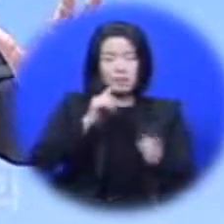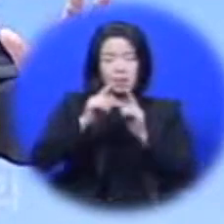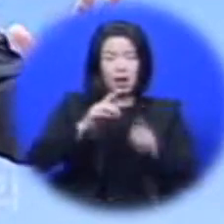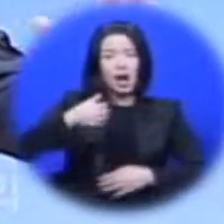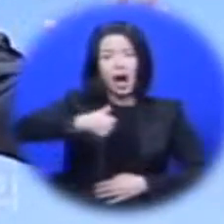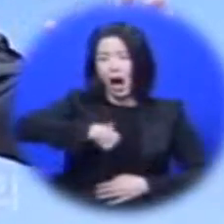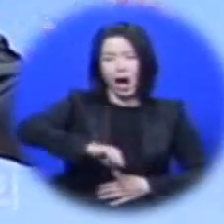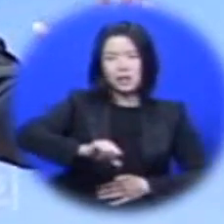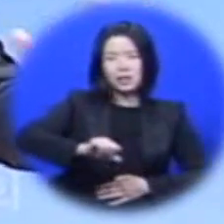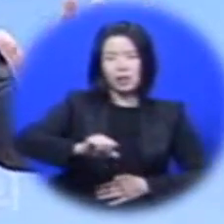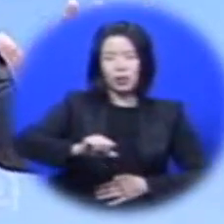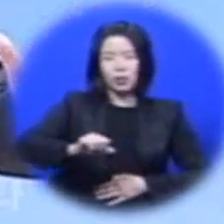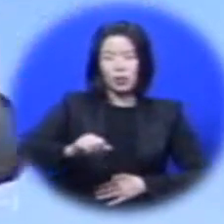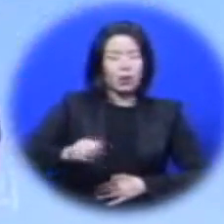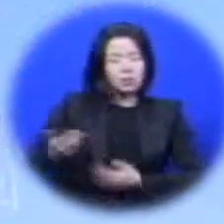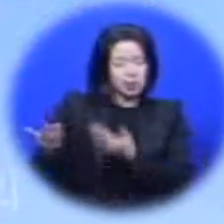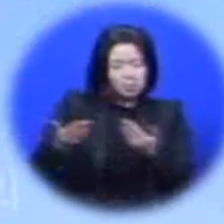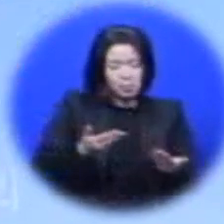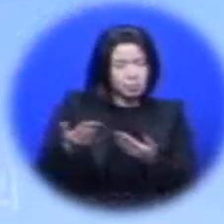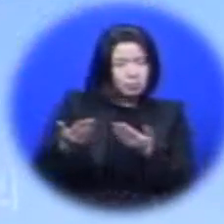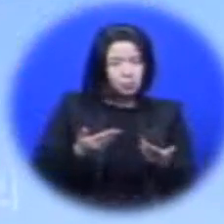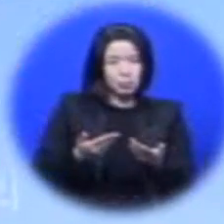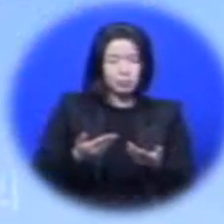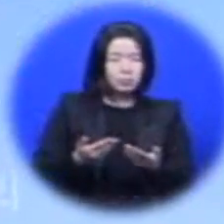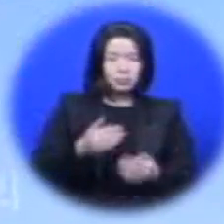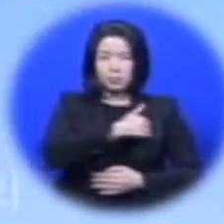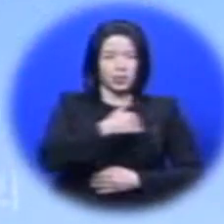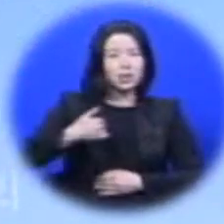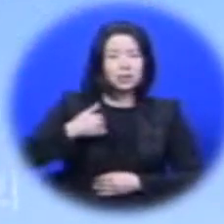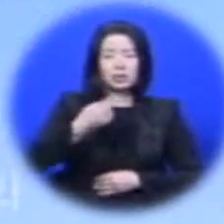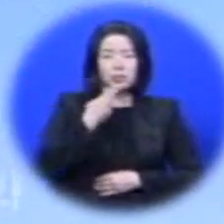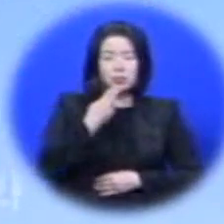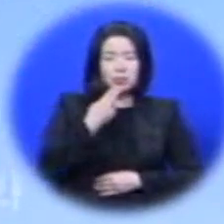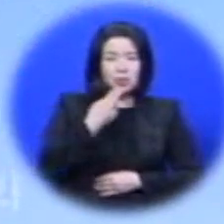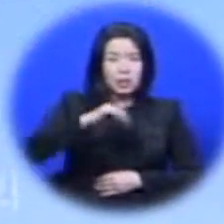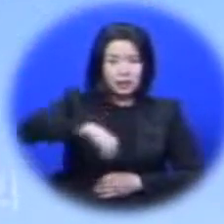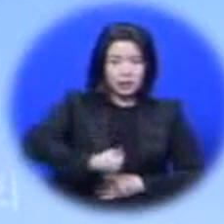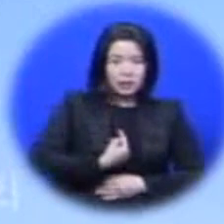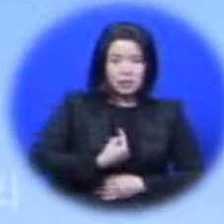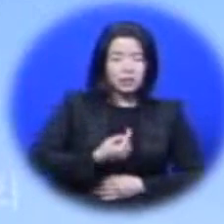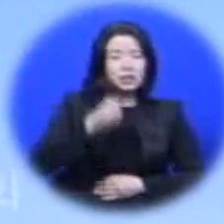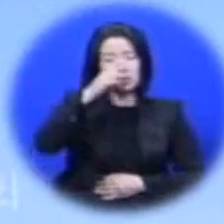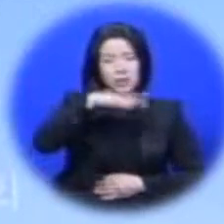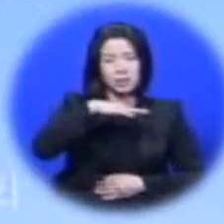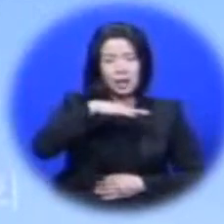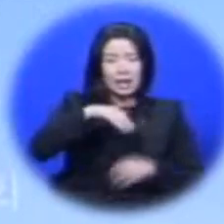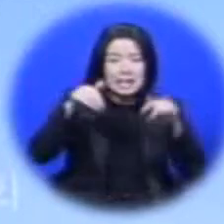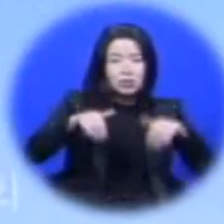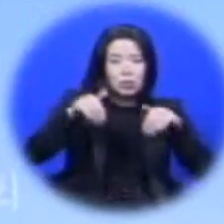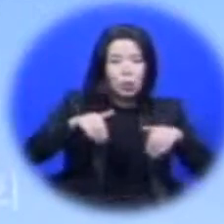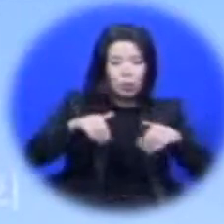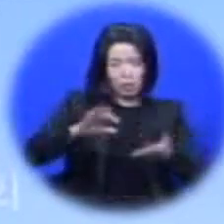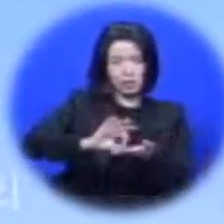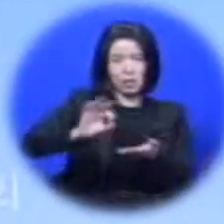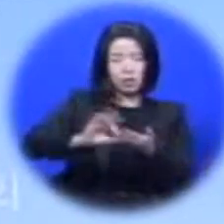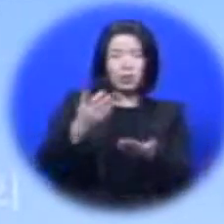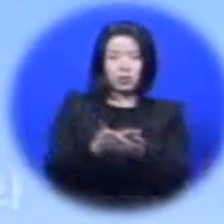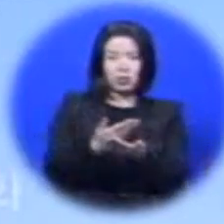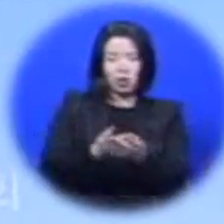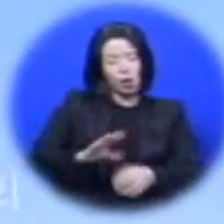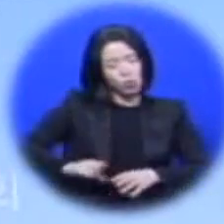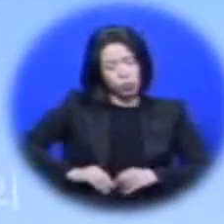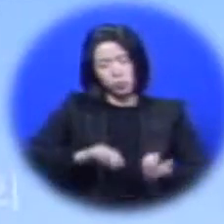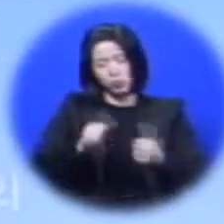이상 아버지 대접받을 자신 없습니다. 자기를 그냥 품꾼으로 써주세요. 굶어 죽지